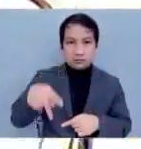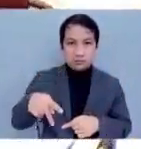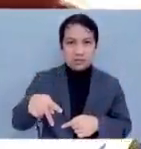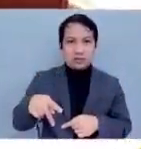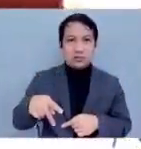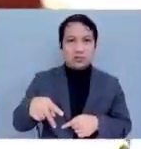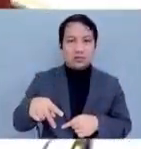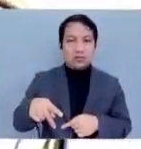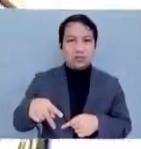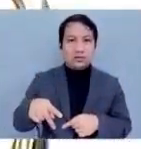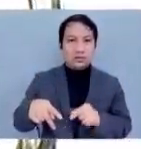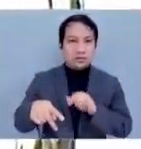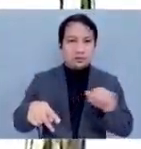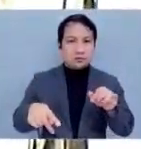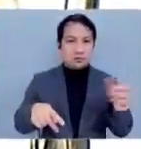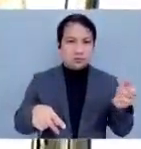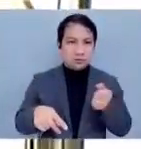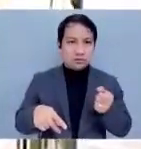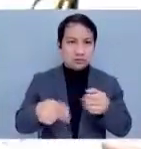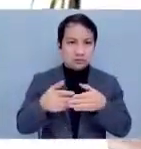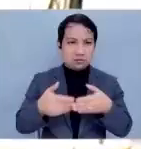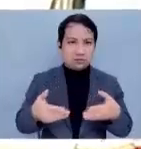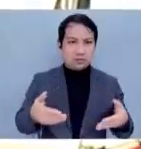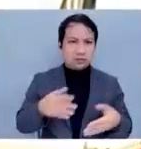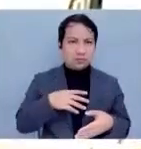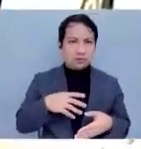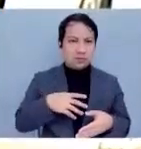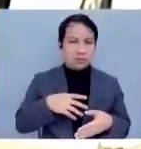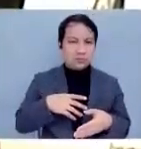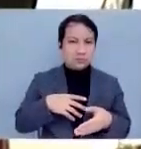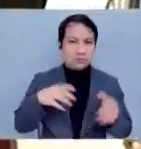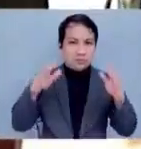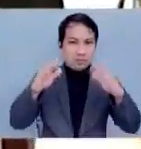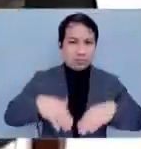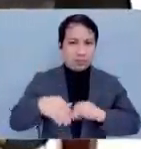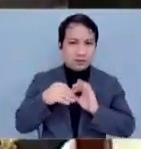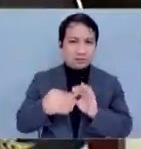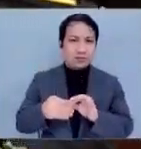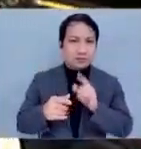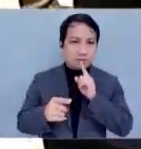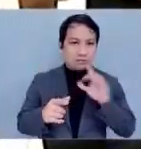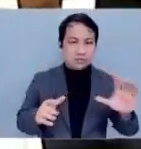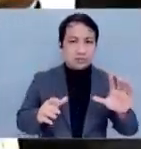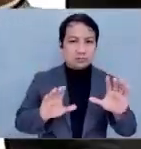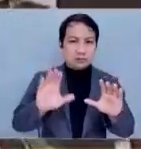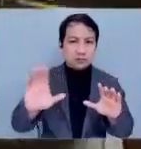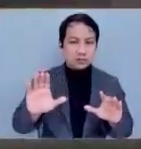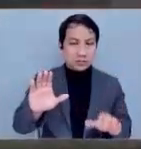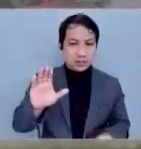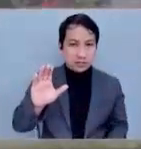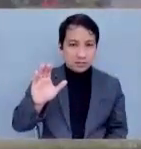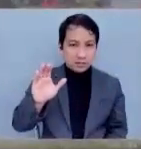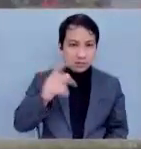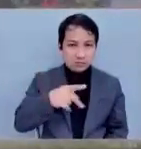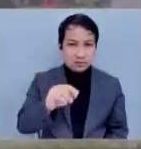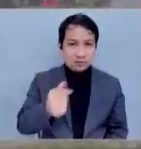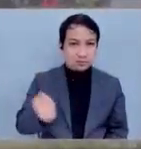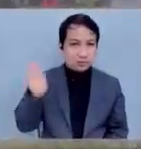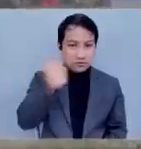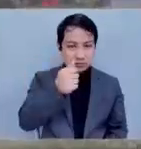naman nakaladkad ang kanilang hanay sa umano'y destabilization plot, pangako ni Acorda. Let us stay focused on our